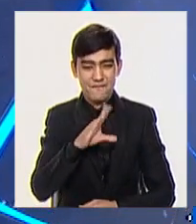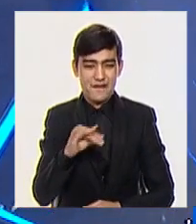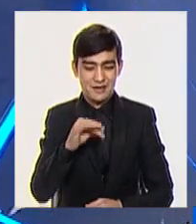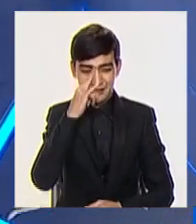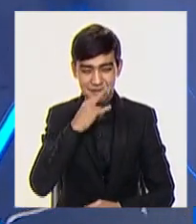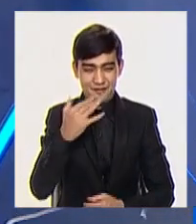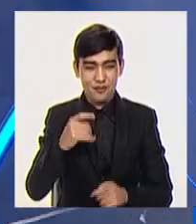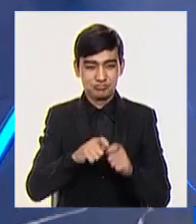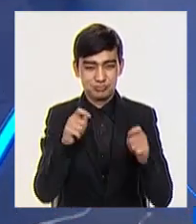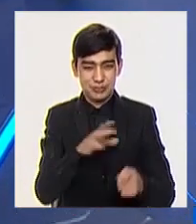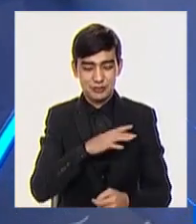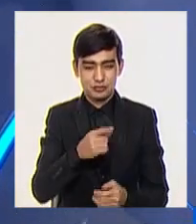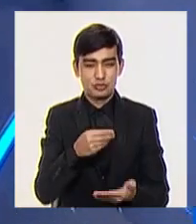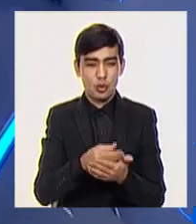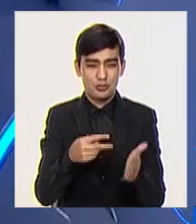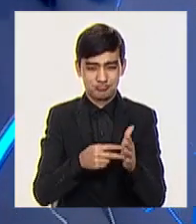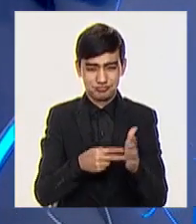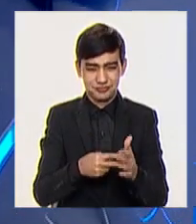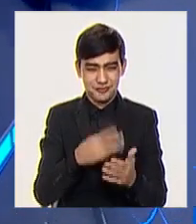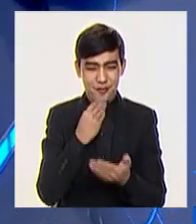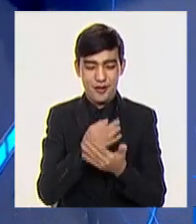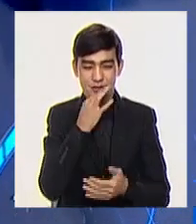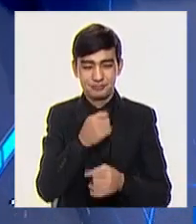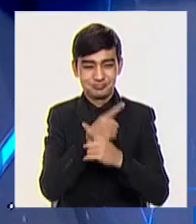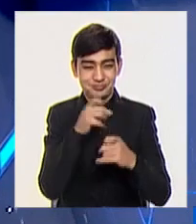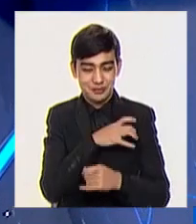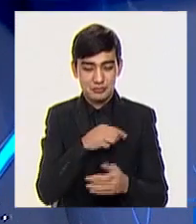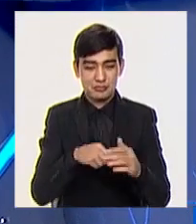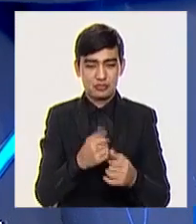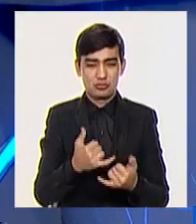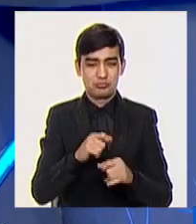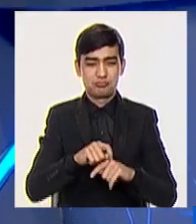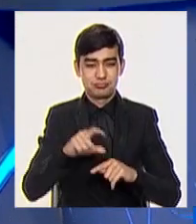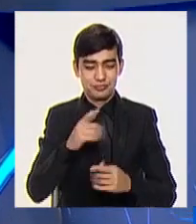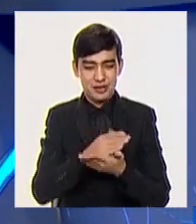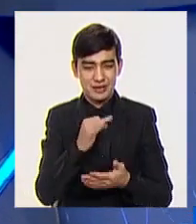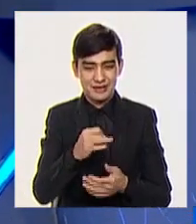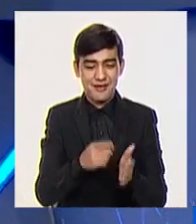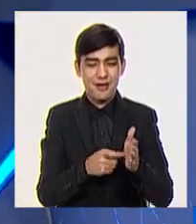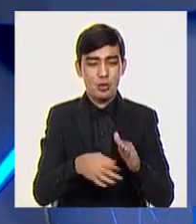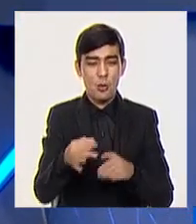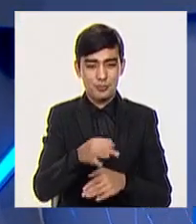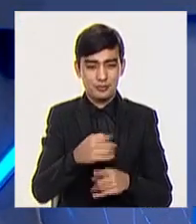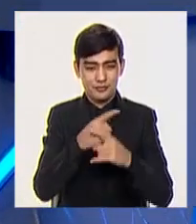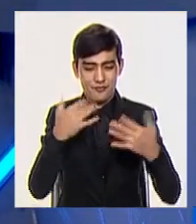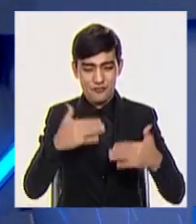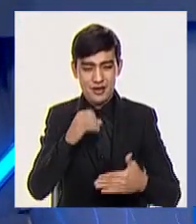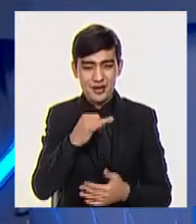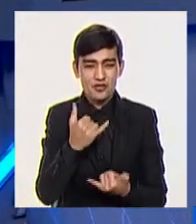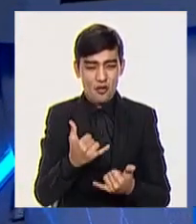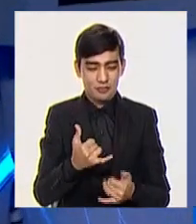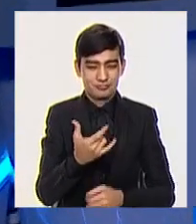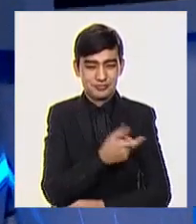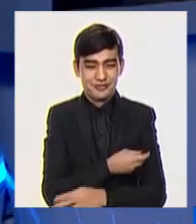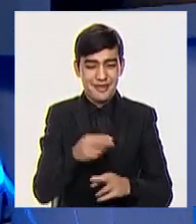производства обойдется дороже ранее заявленной стоимости. Об этом сообщили отечественные производители в Карагандинской области. Сегодня на